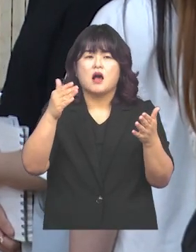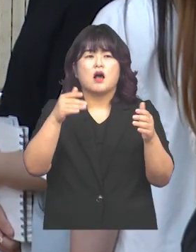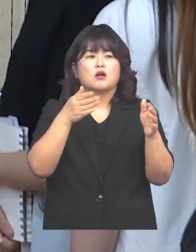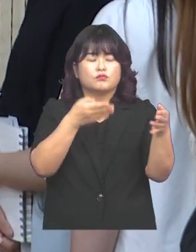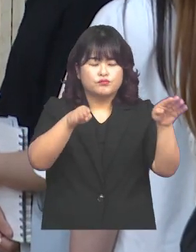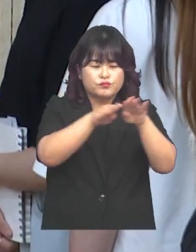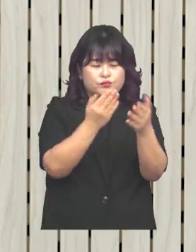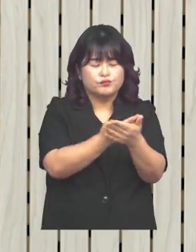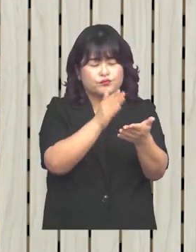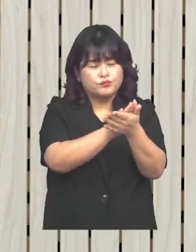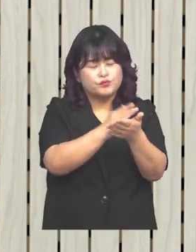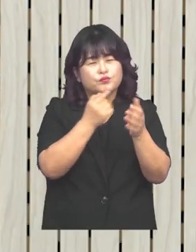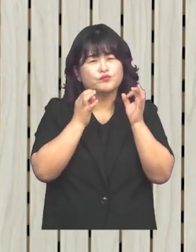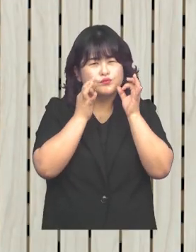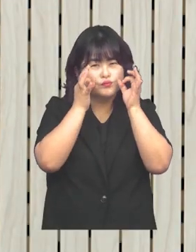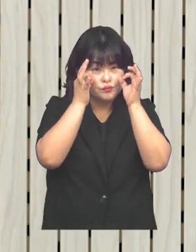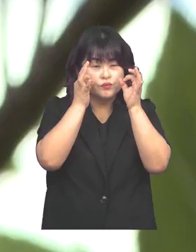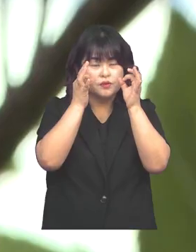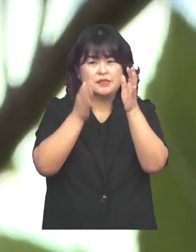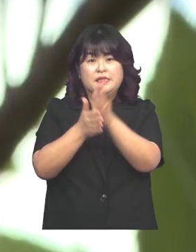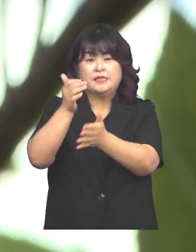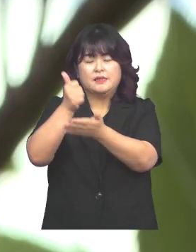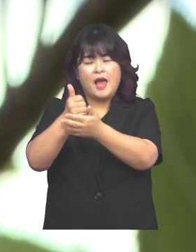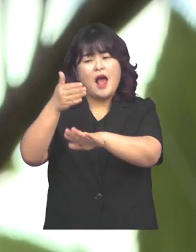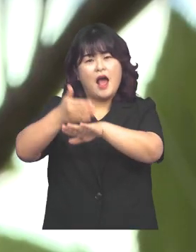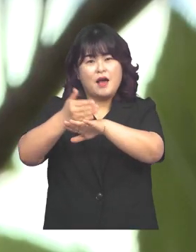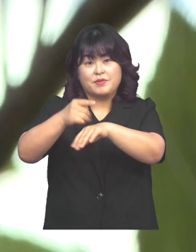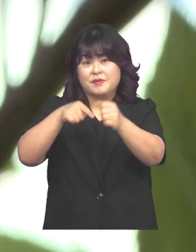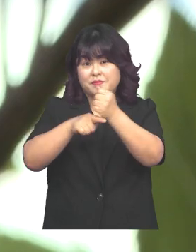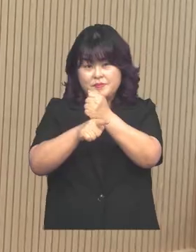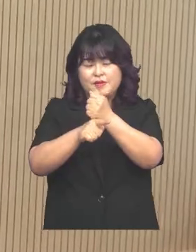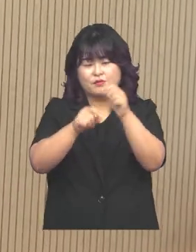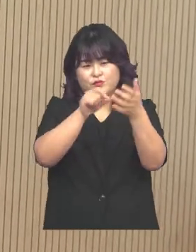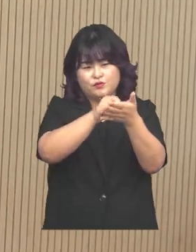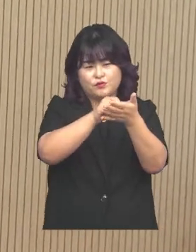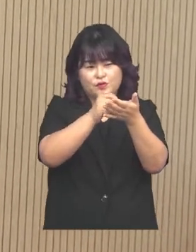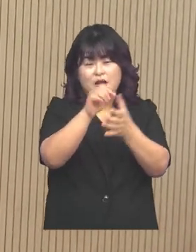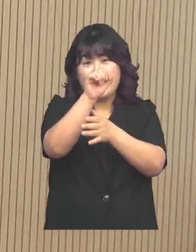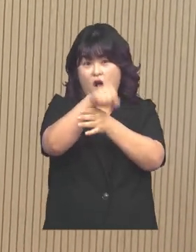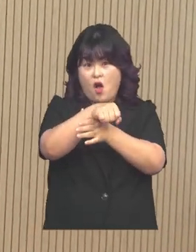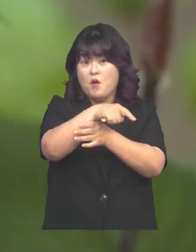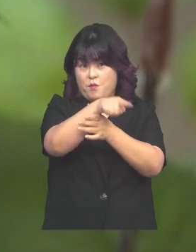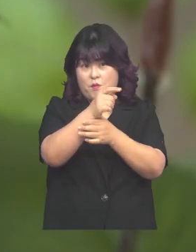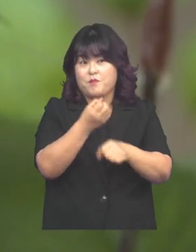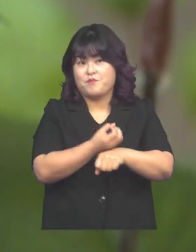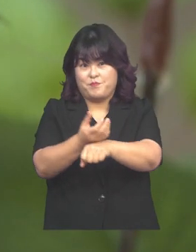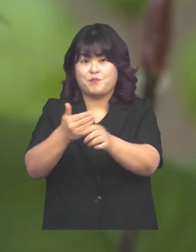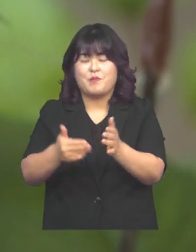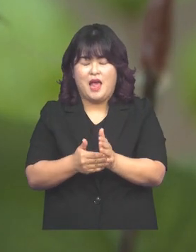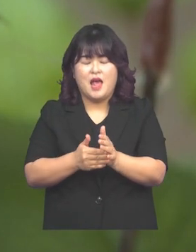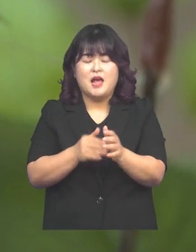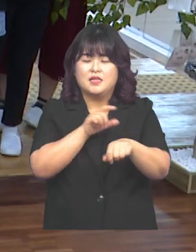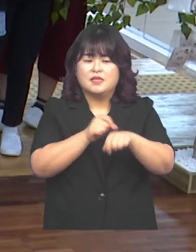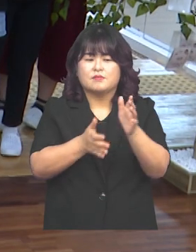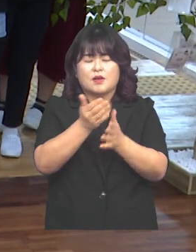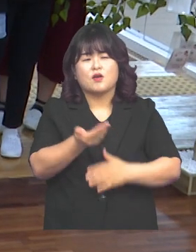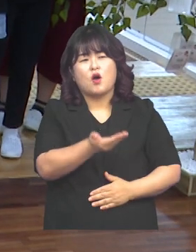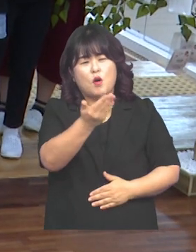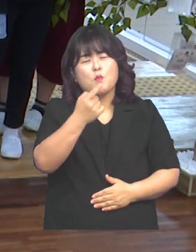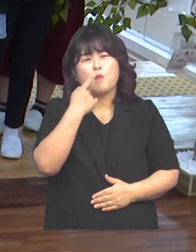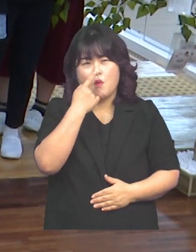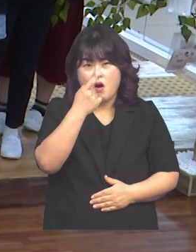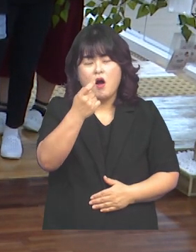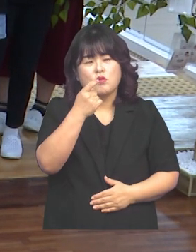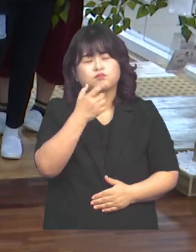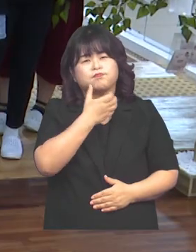시설 개선을 위해 노력한 이 시장에게 감사의 메시지가 담긴 감사 열매를 선물했고 이 시장은 여러분들이 멋진